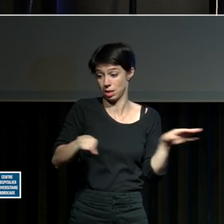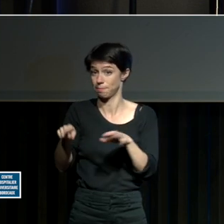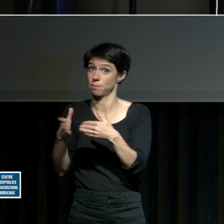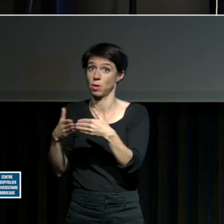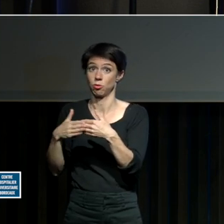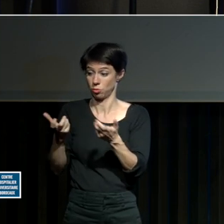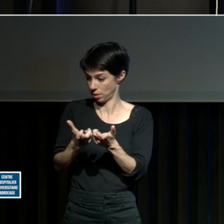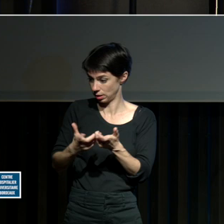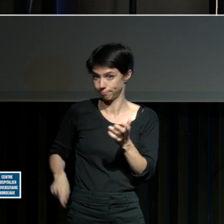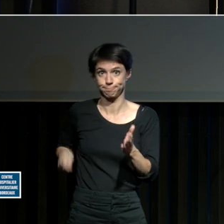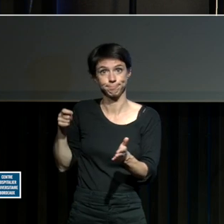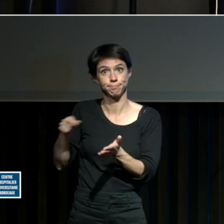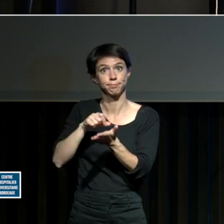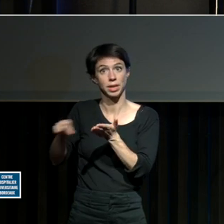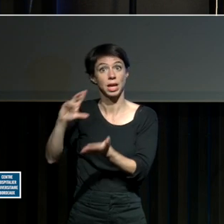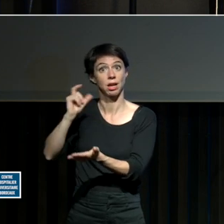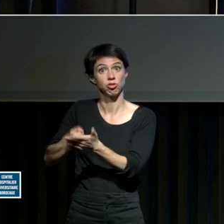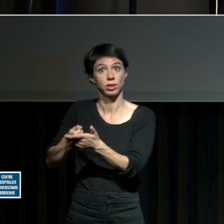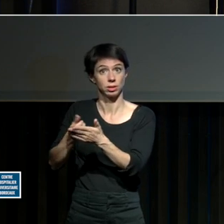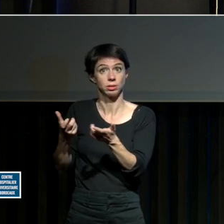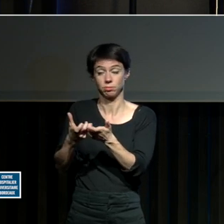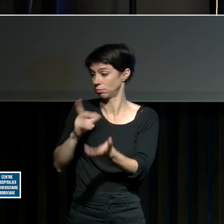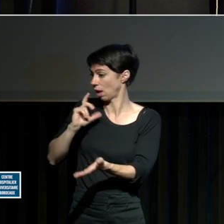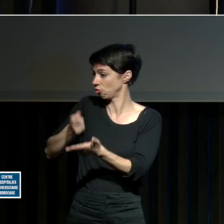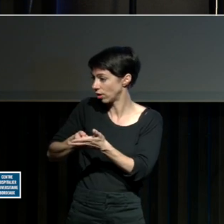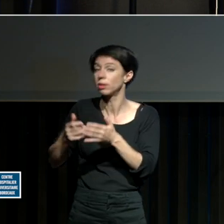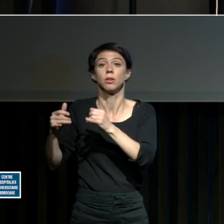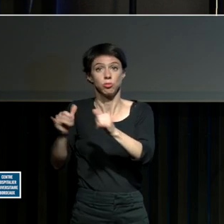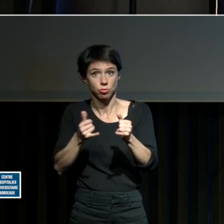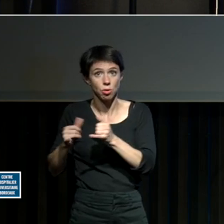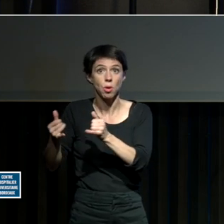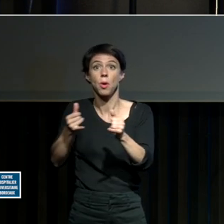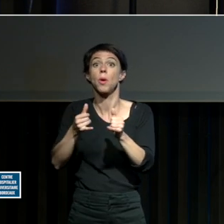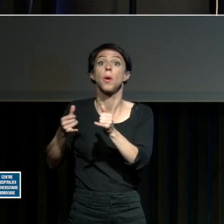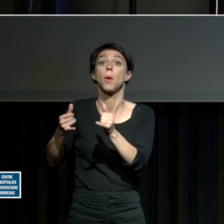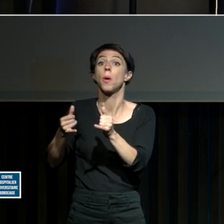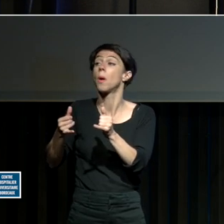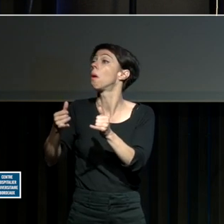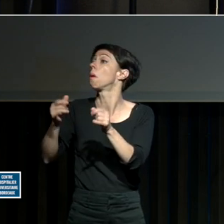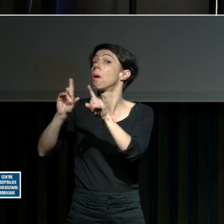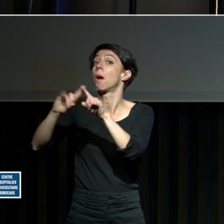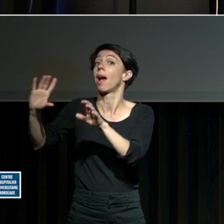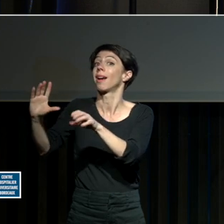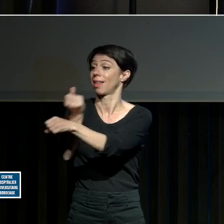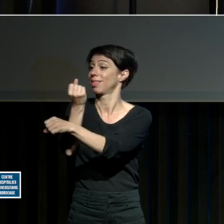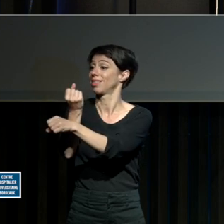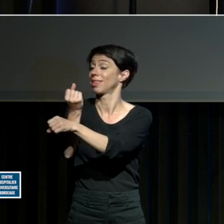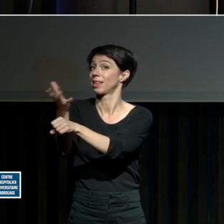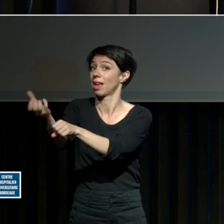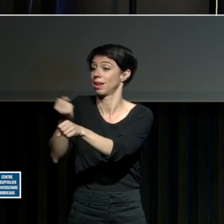jouer pour obtenir une récompense, mais ces gains ou ces récompenses vont